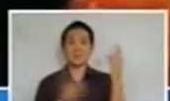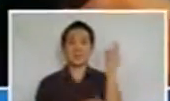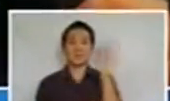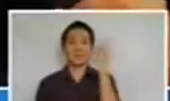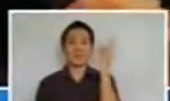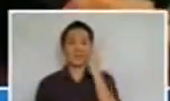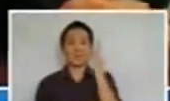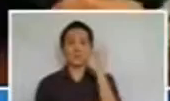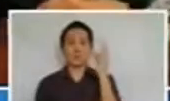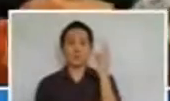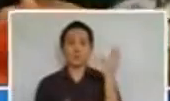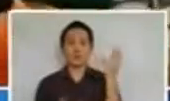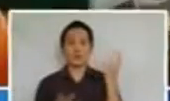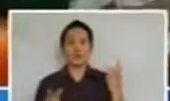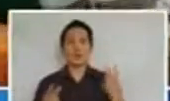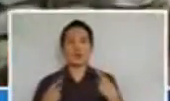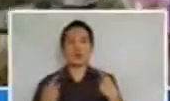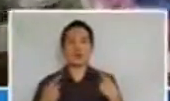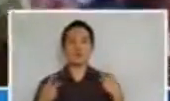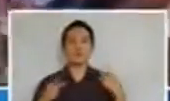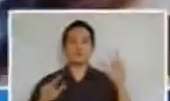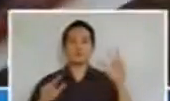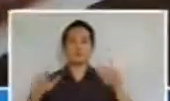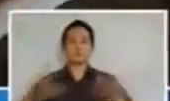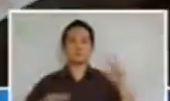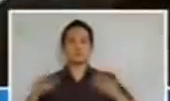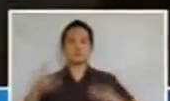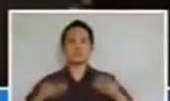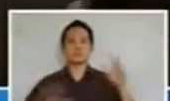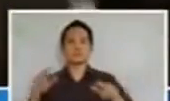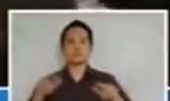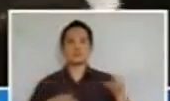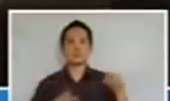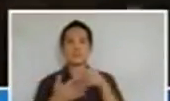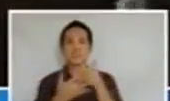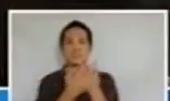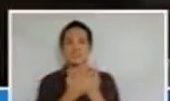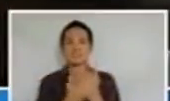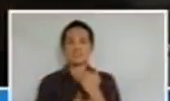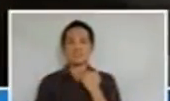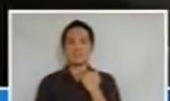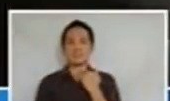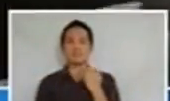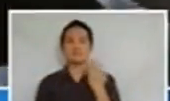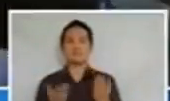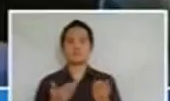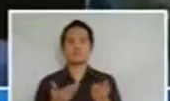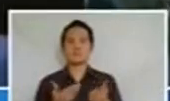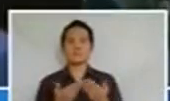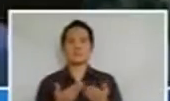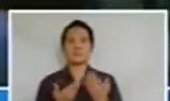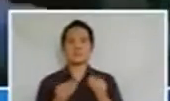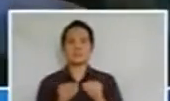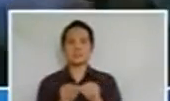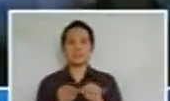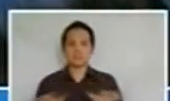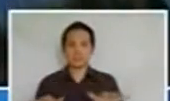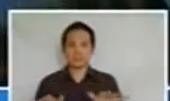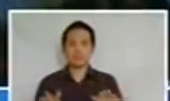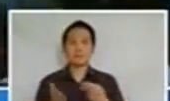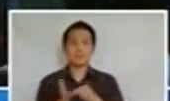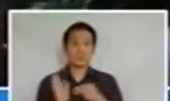Community, tulong-tulong na inihanda ng mga kawaninang ahensya ang mga food packs na ipinamahagi sa mga PDLs